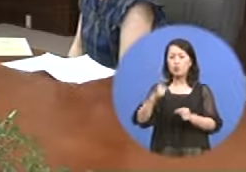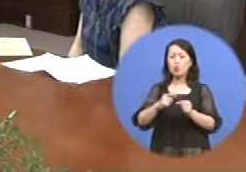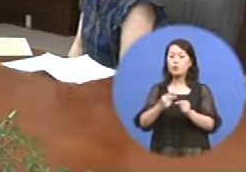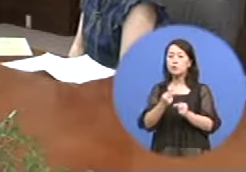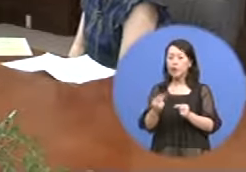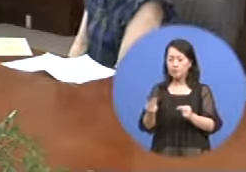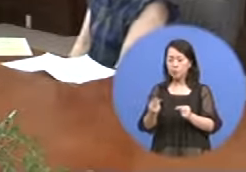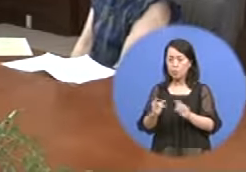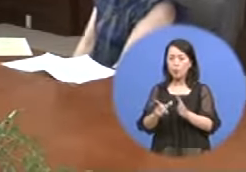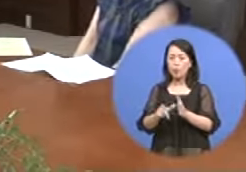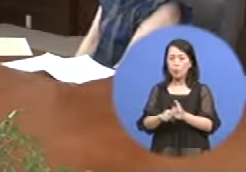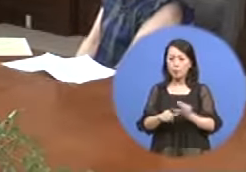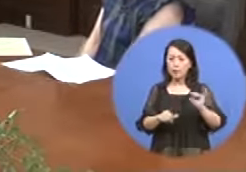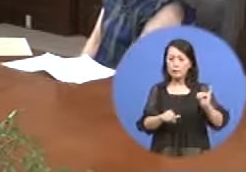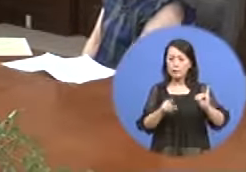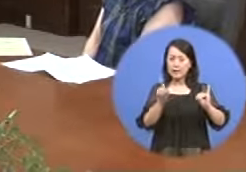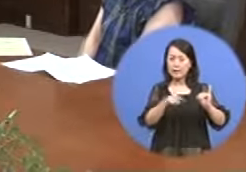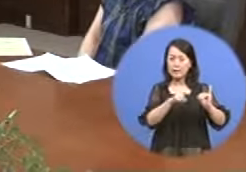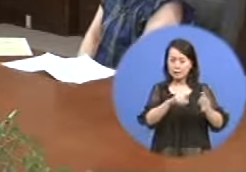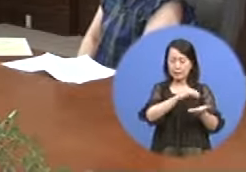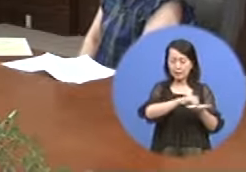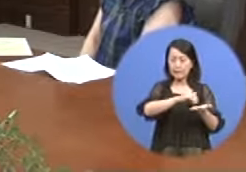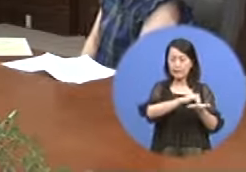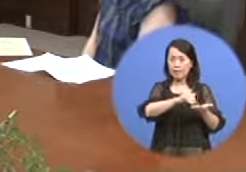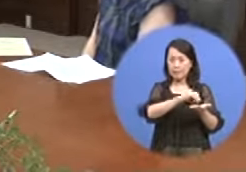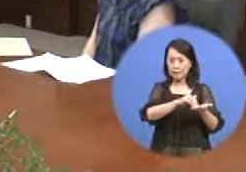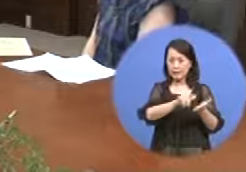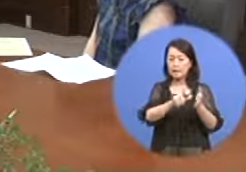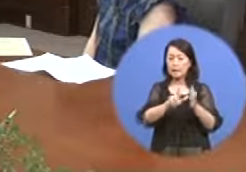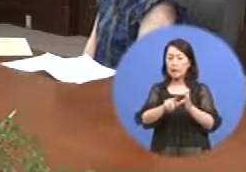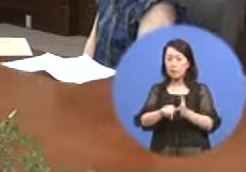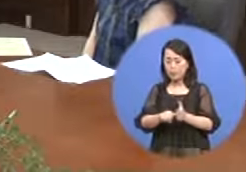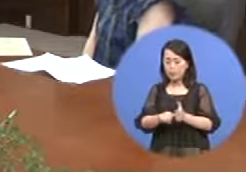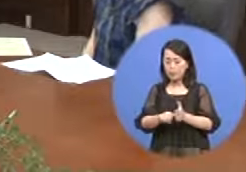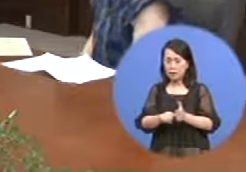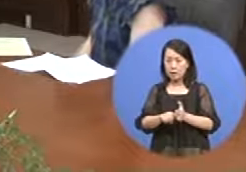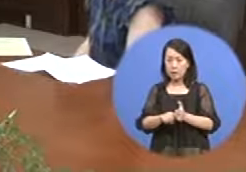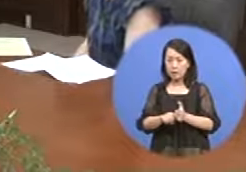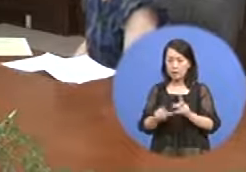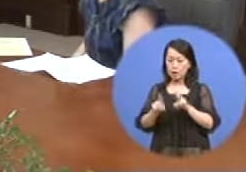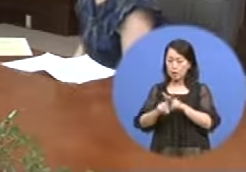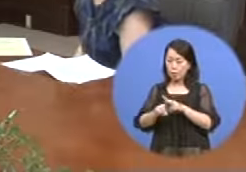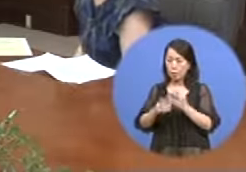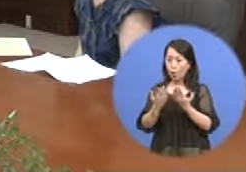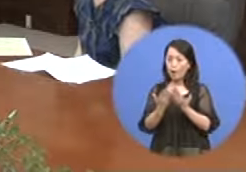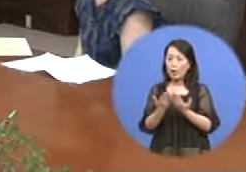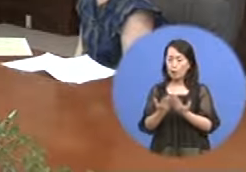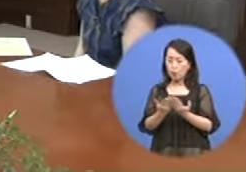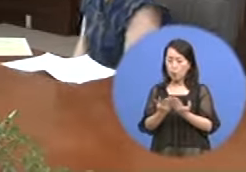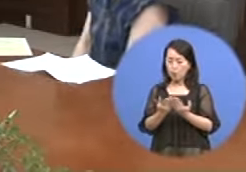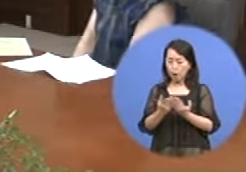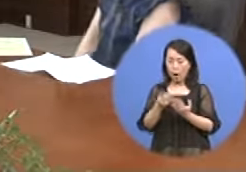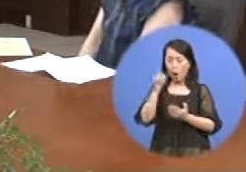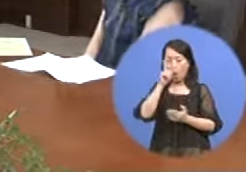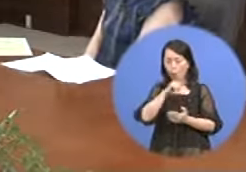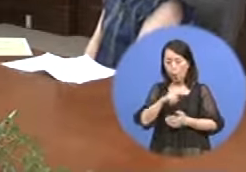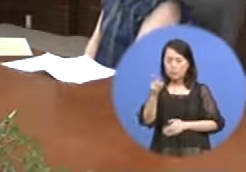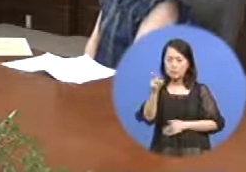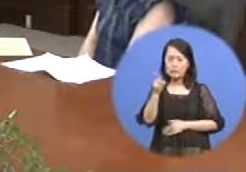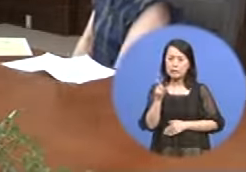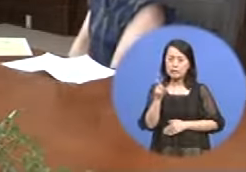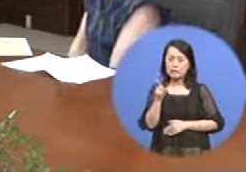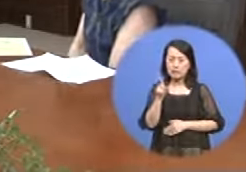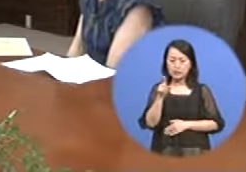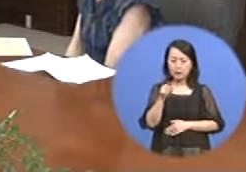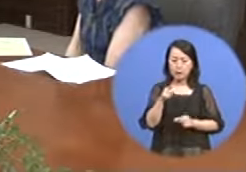ータにおいて、うん、1000人あたりの不登校児童生徒数が小学校がワースト1位、 はいはい、 そして中学